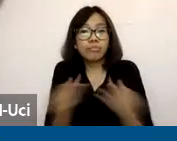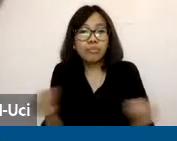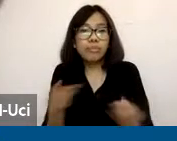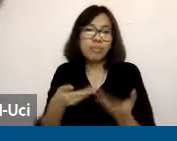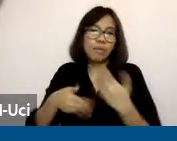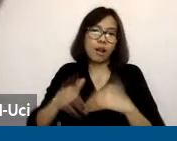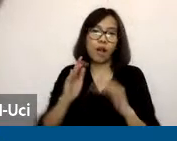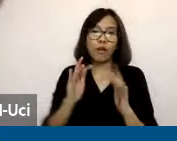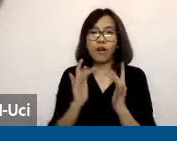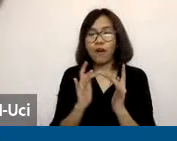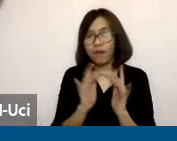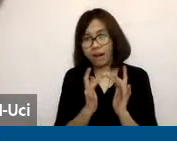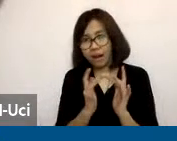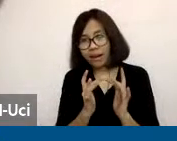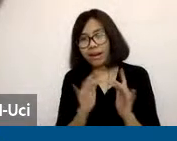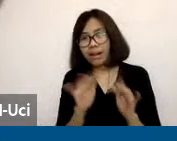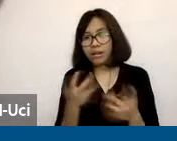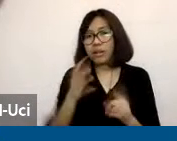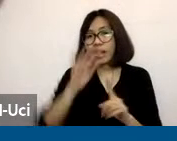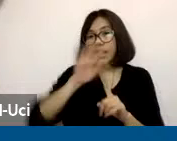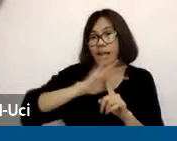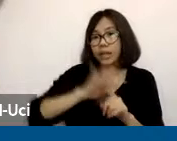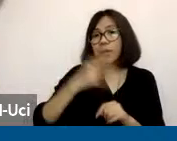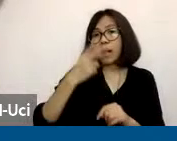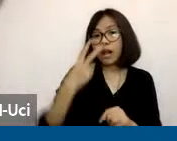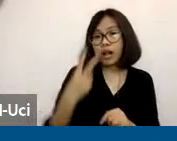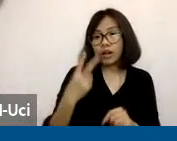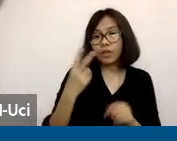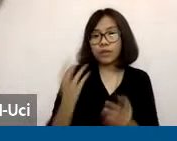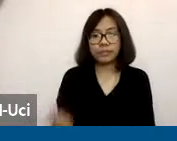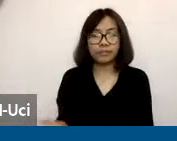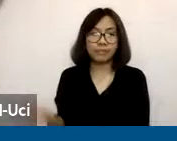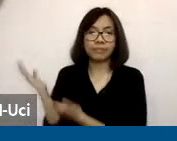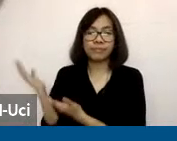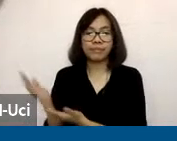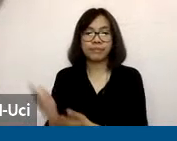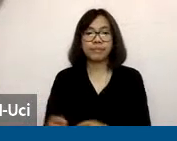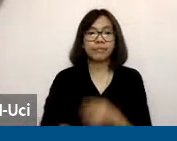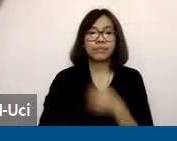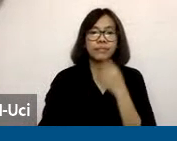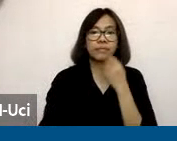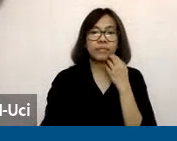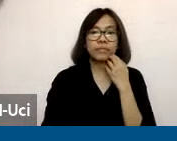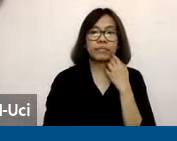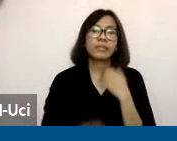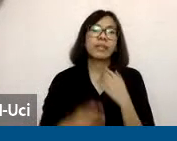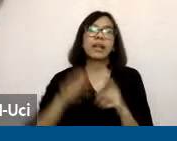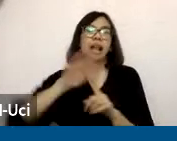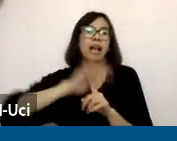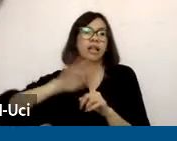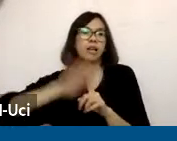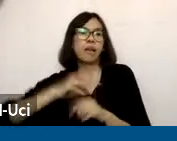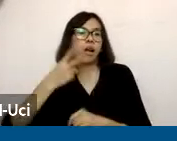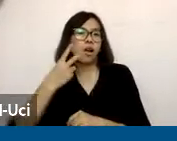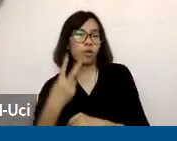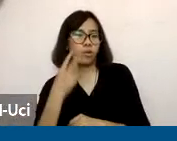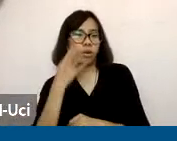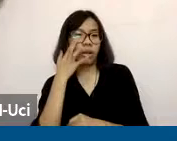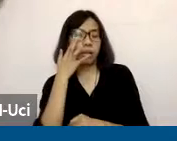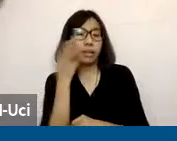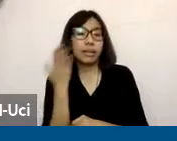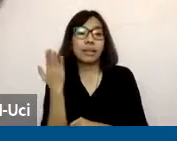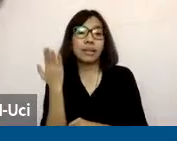kemudian latar belakang yang kedua boleh amnet slide bantuannya Pak terbelakang yang kedua mungkin tadi sempat